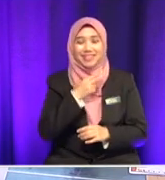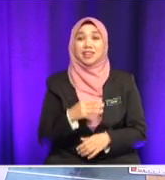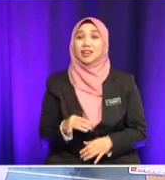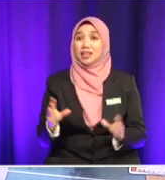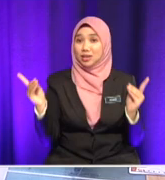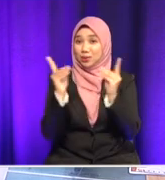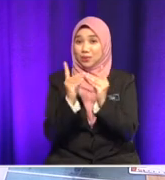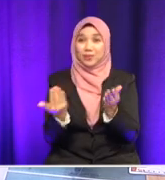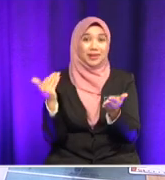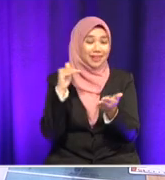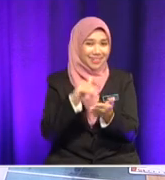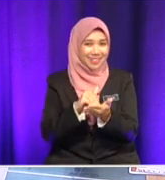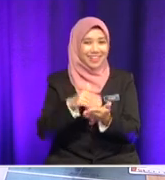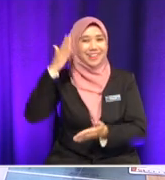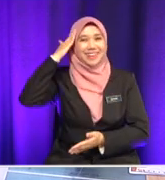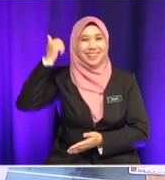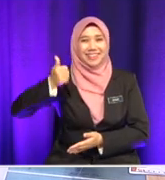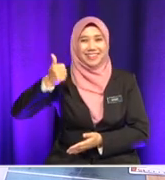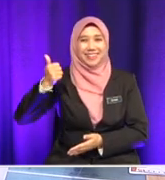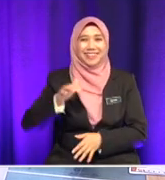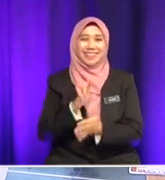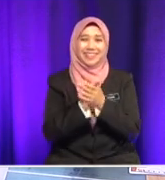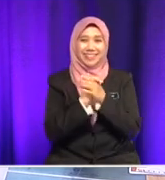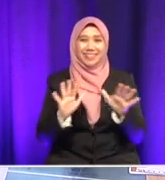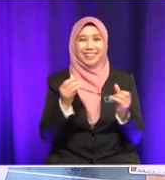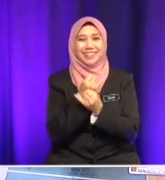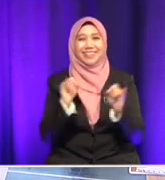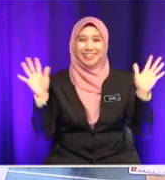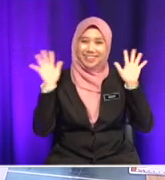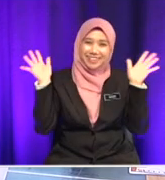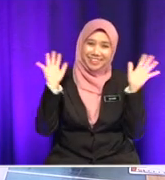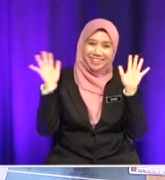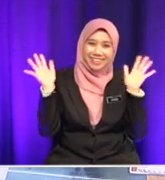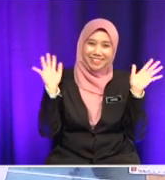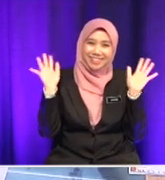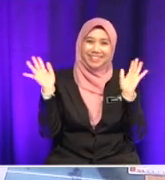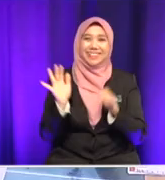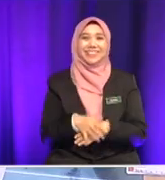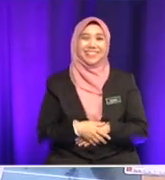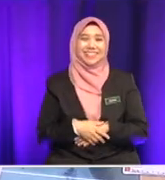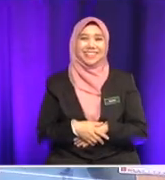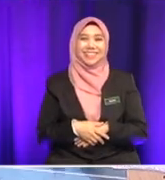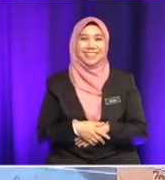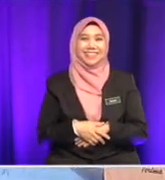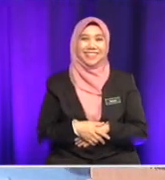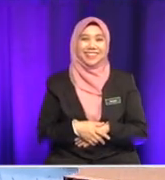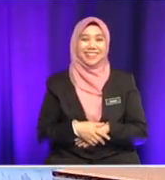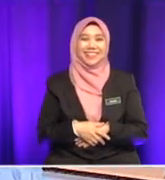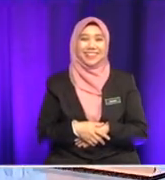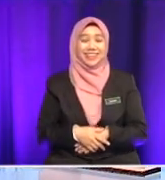kita berjumpa lagi ya semua Assalamualaikum dan salam sejahtera bye Mari kita